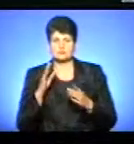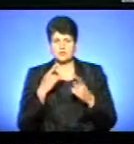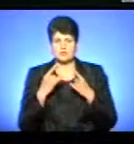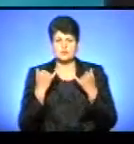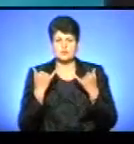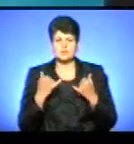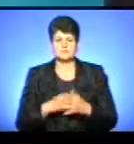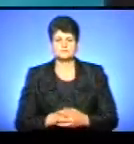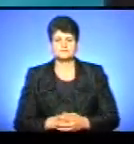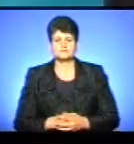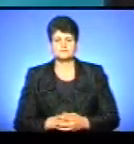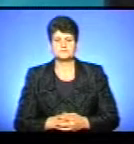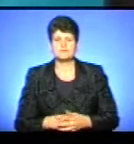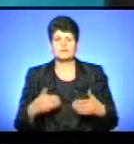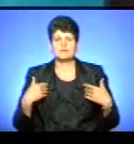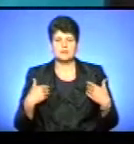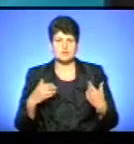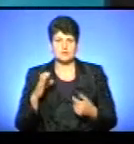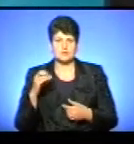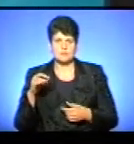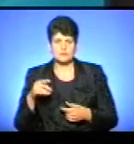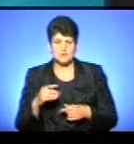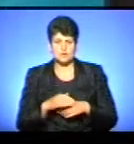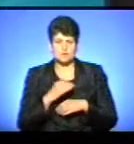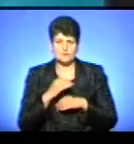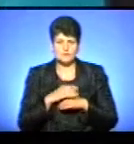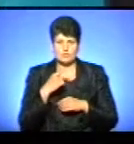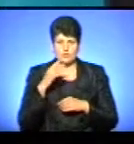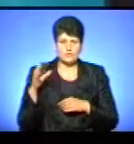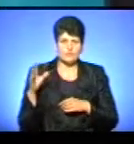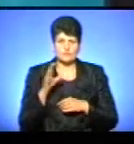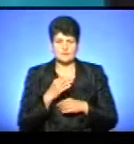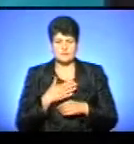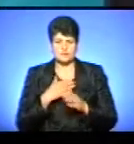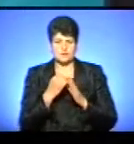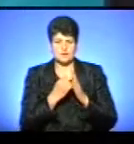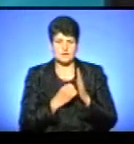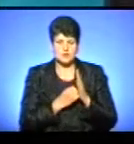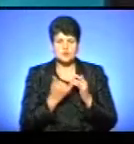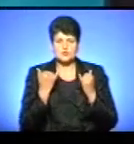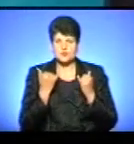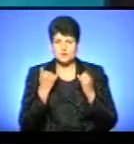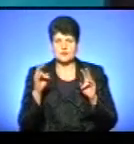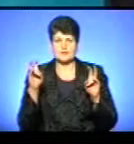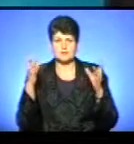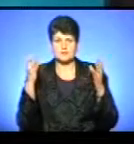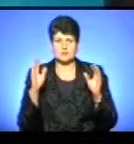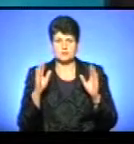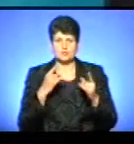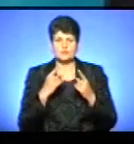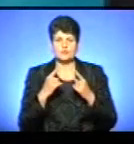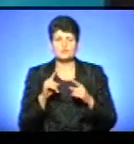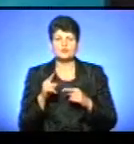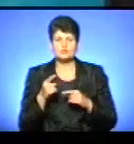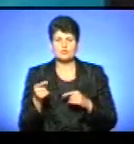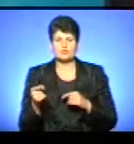сьогодні? Вітаю, Соломії, та доброго вечора, кажу усім глядачам нашого каналу. Сьогодні в програмі «Тема дня» будемо говорити про те, чому